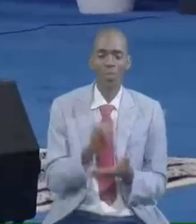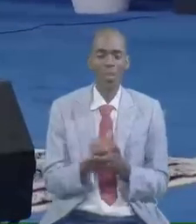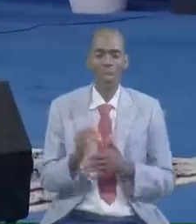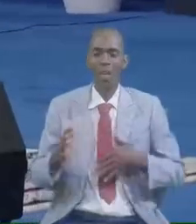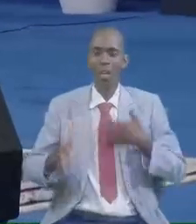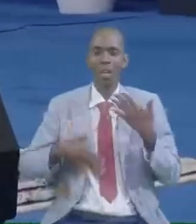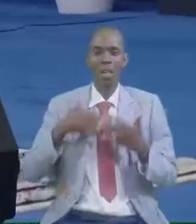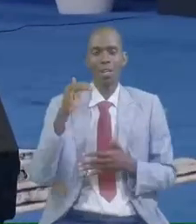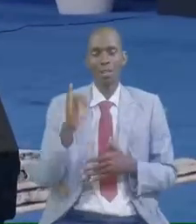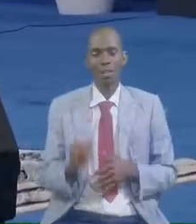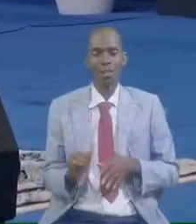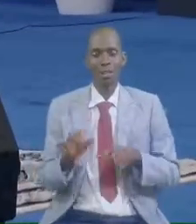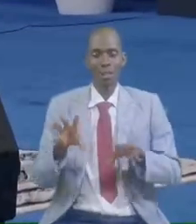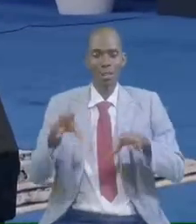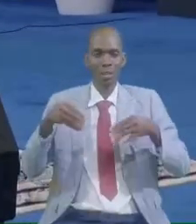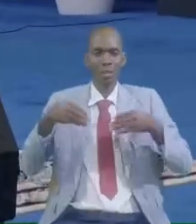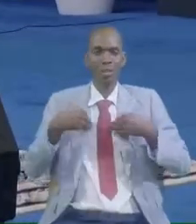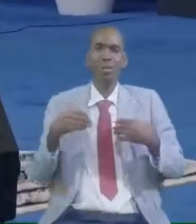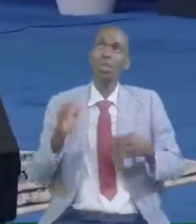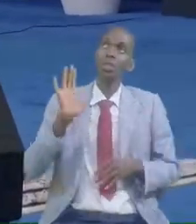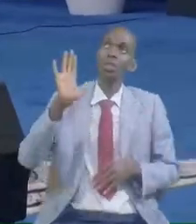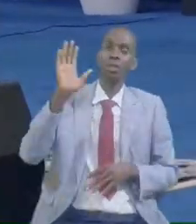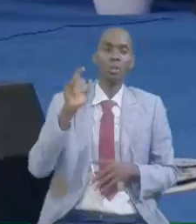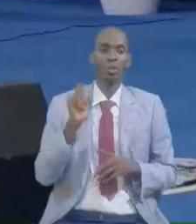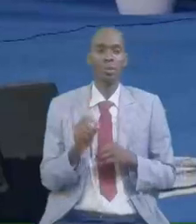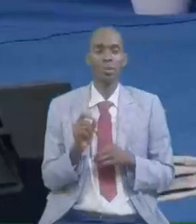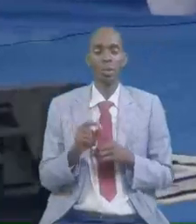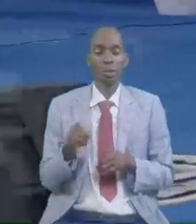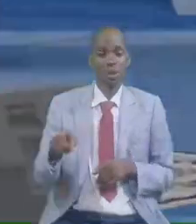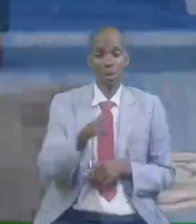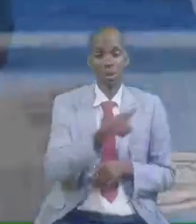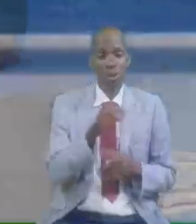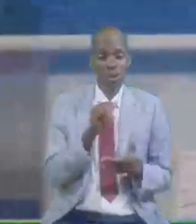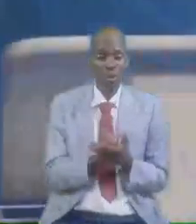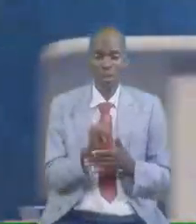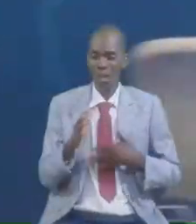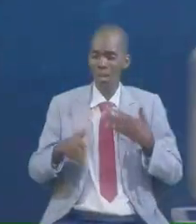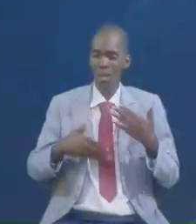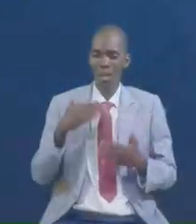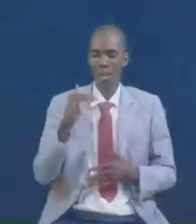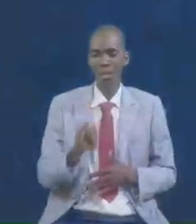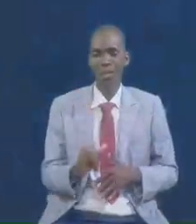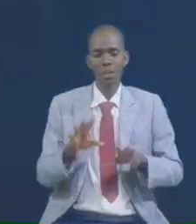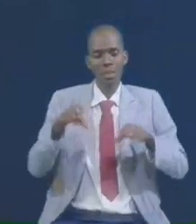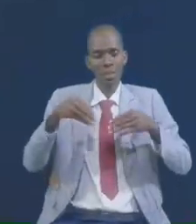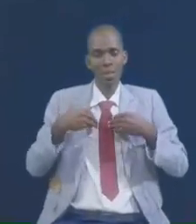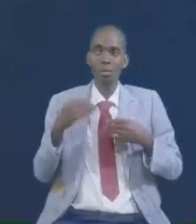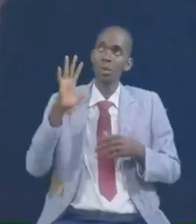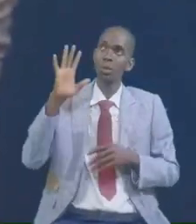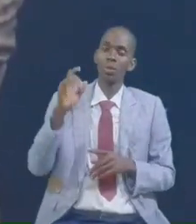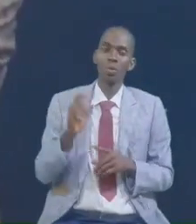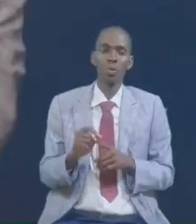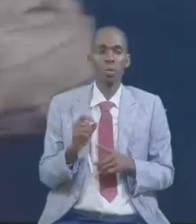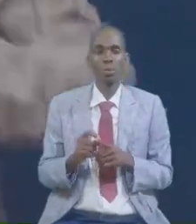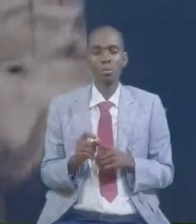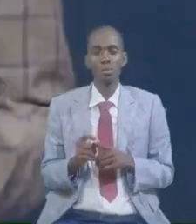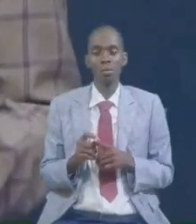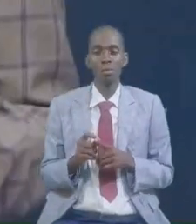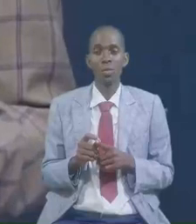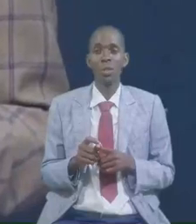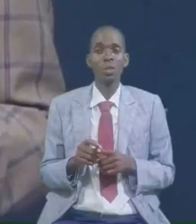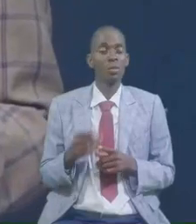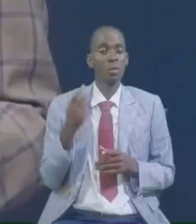sa parole, ceux qui acceptèrent sa parole, ceux qui reçurent joyeusement sa parole, c'est bon de